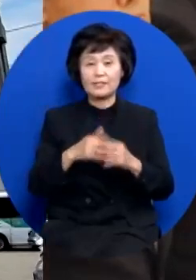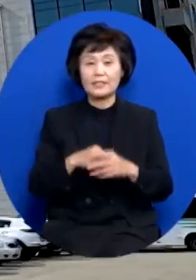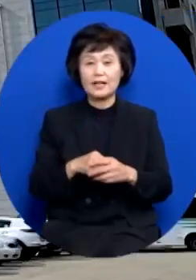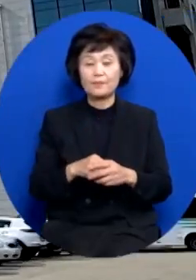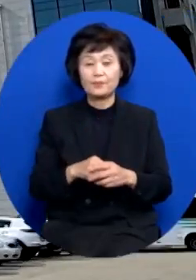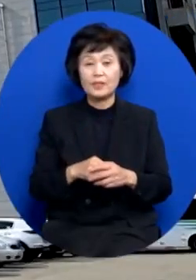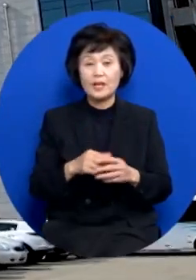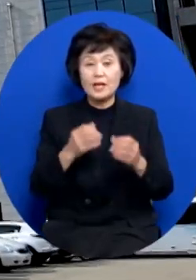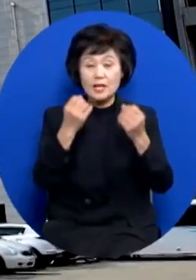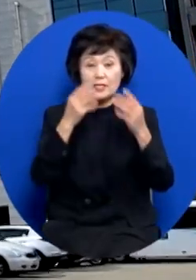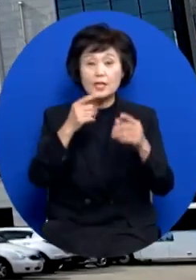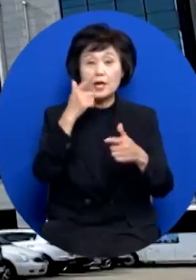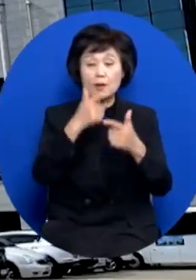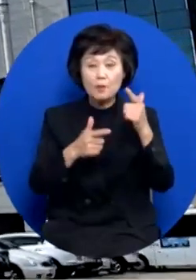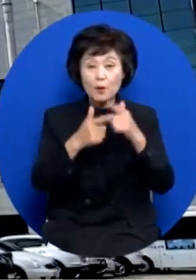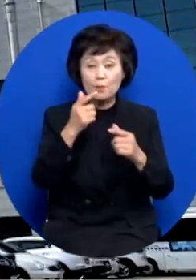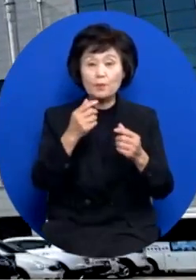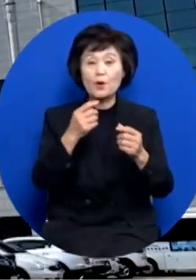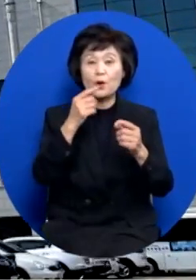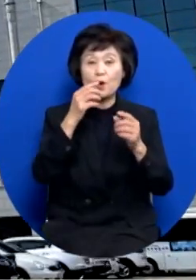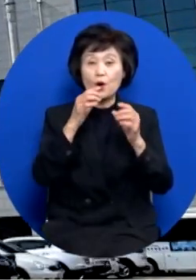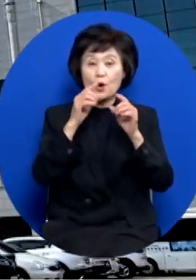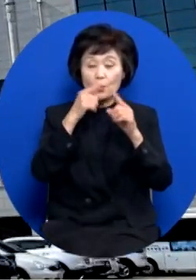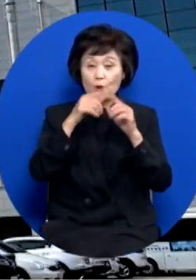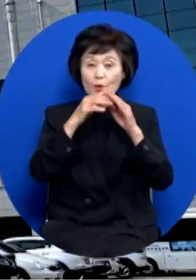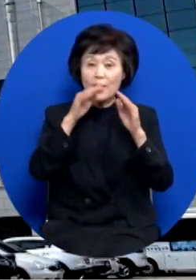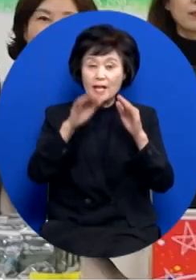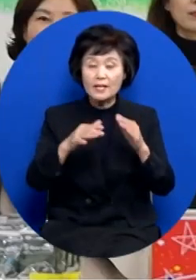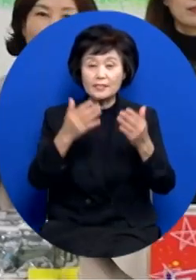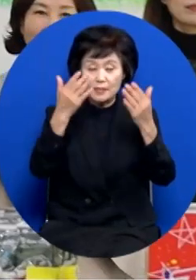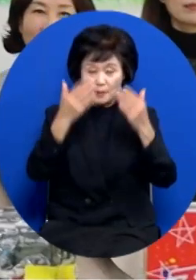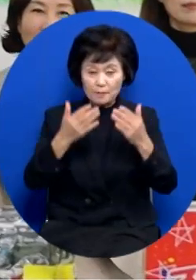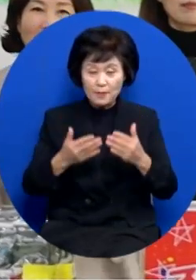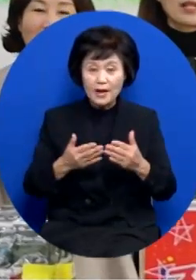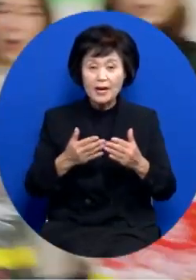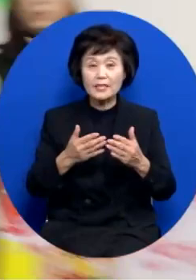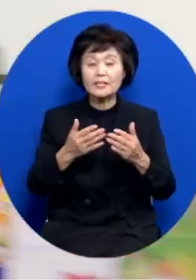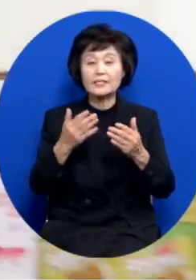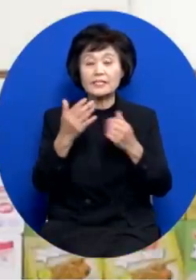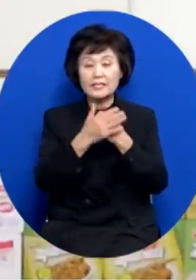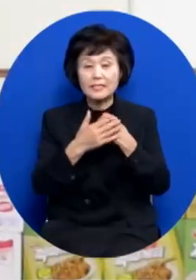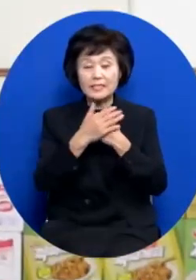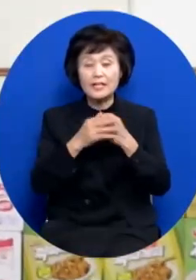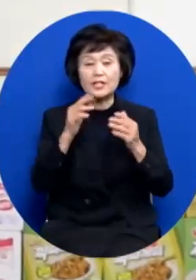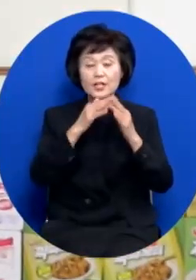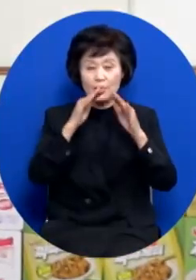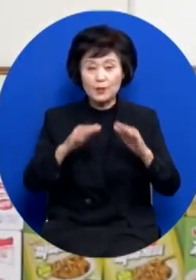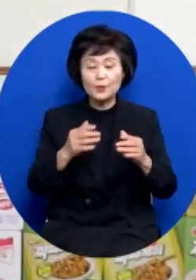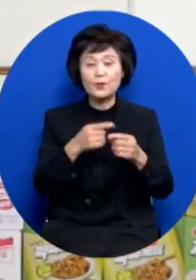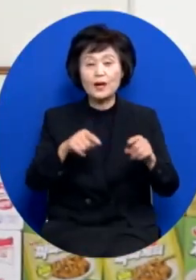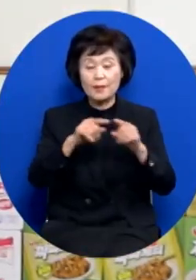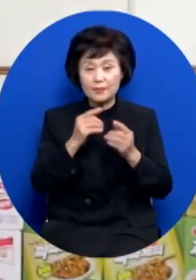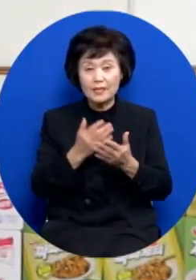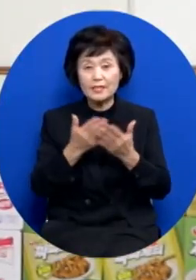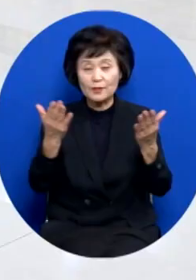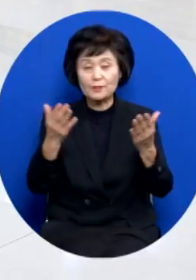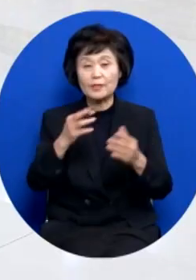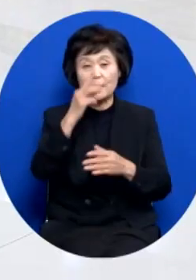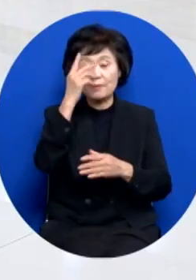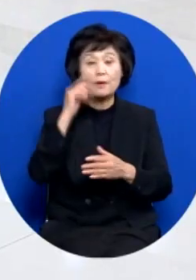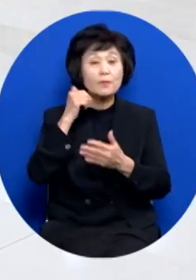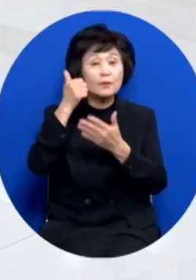세 목포 제일교회는 추수감사주일을 맞아 받은 은혜를 이웃들과 함께 나눴습니다 세목포제일교회 박재주